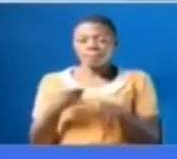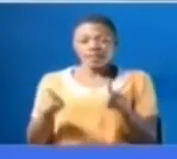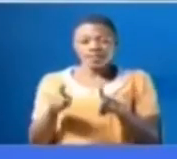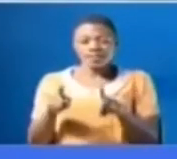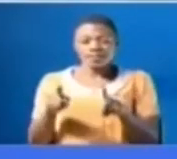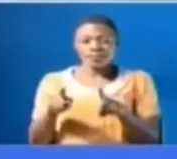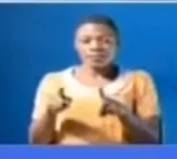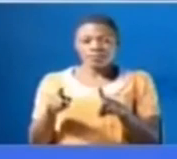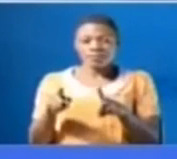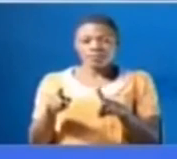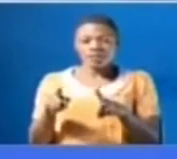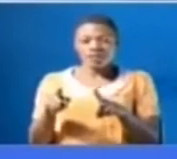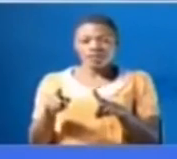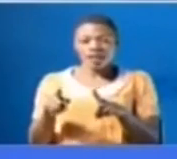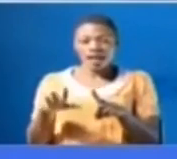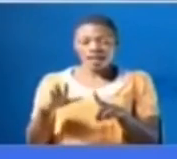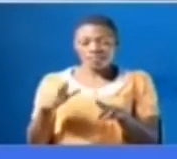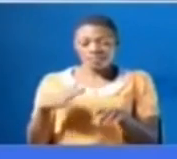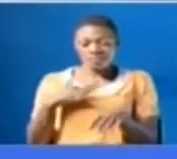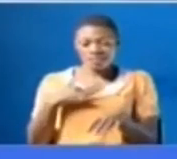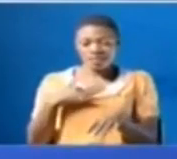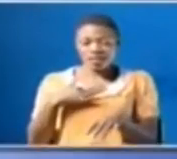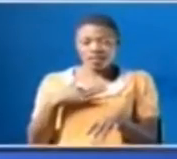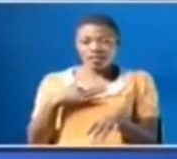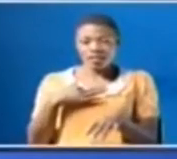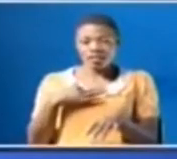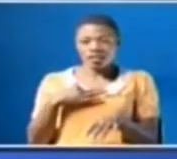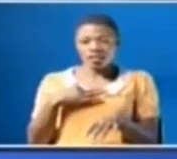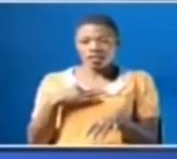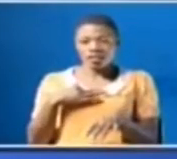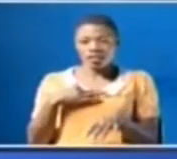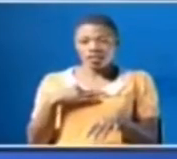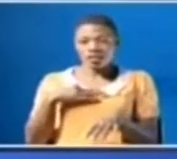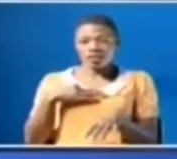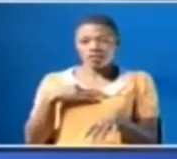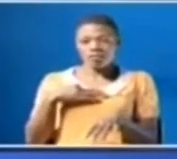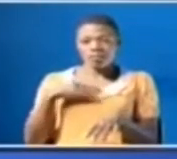anavyokabiliana na masuala ya elimu nchini lilo